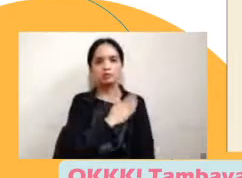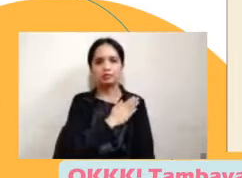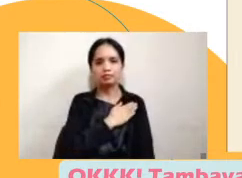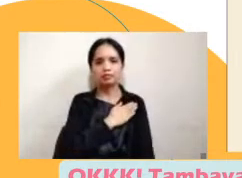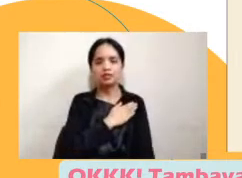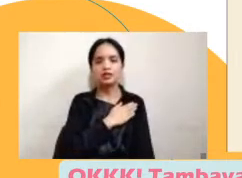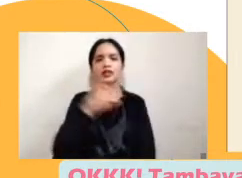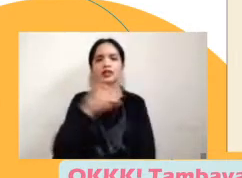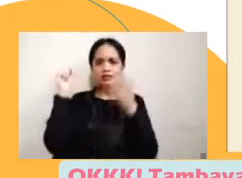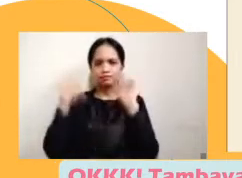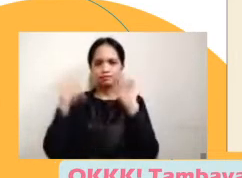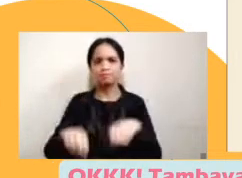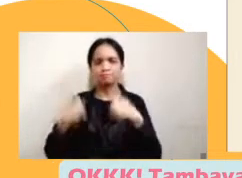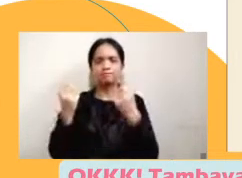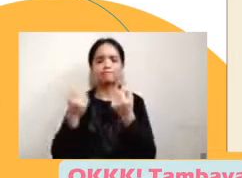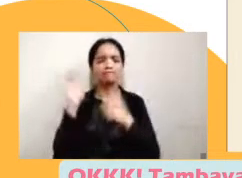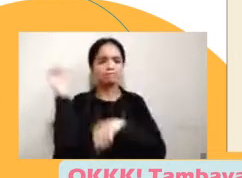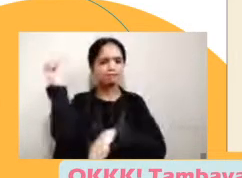Malalagpasan din natin ito.